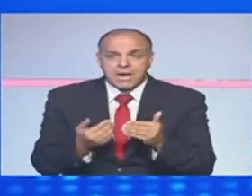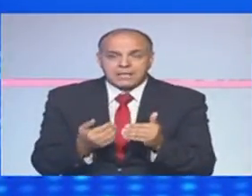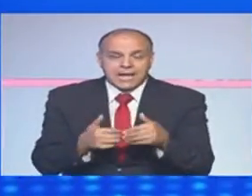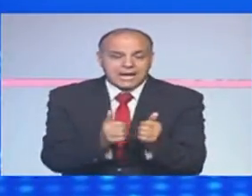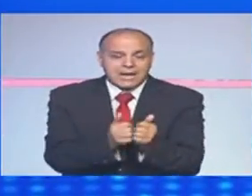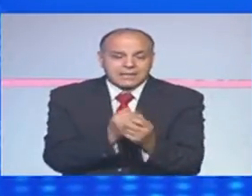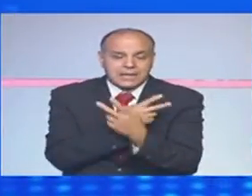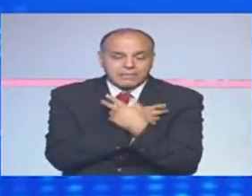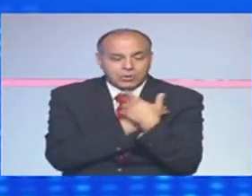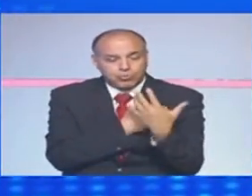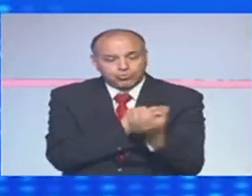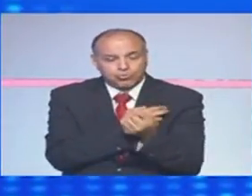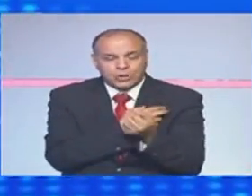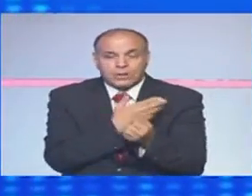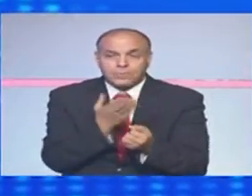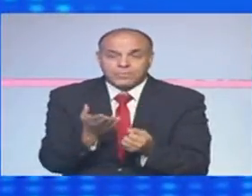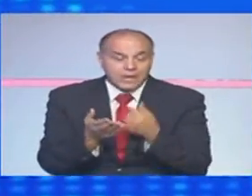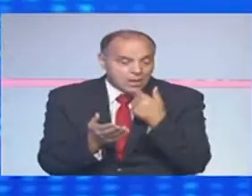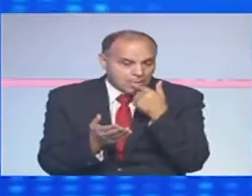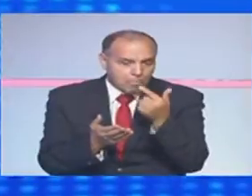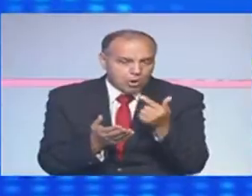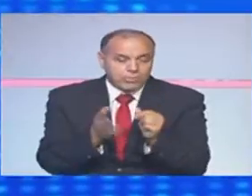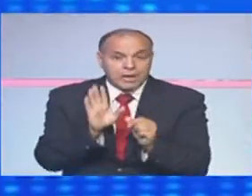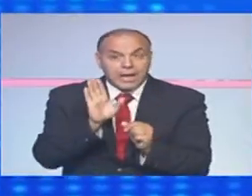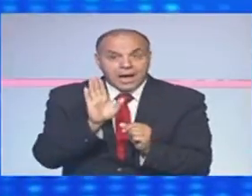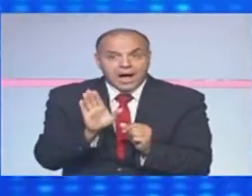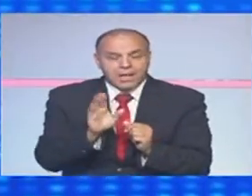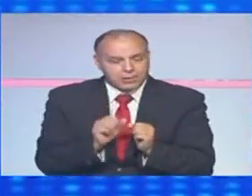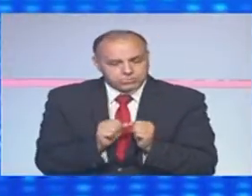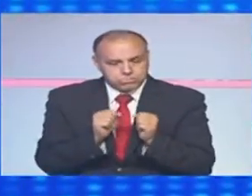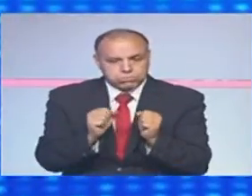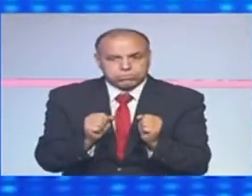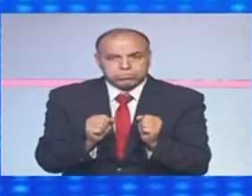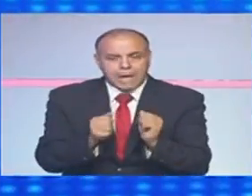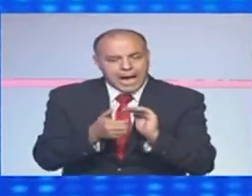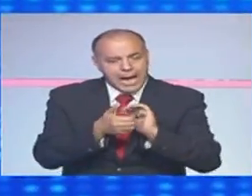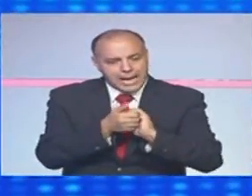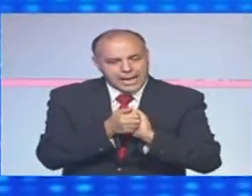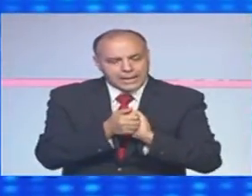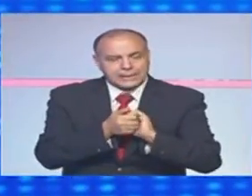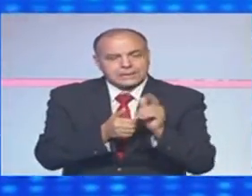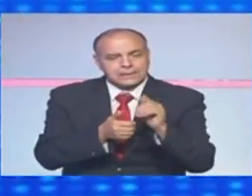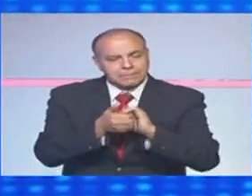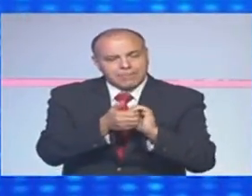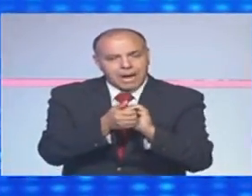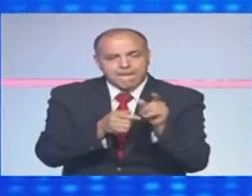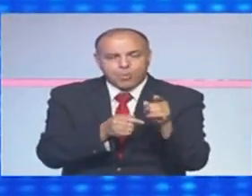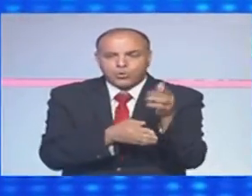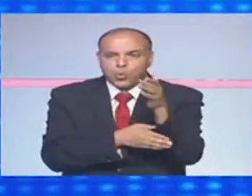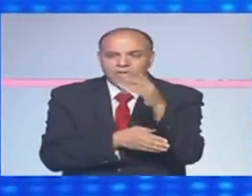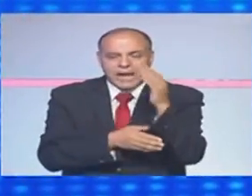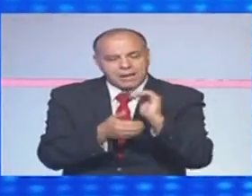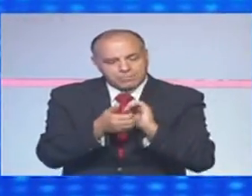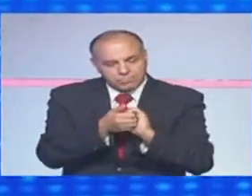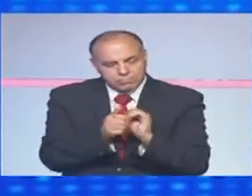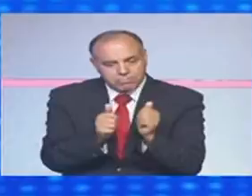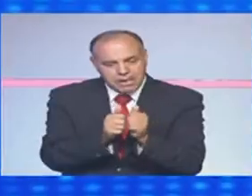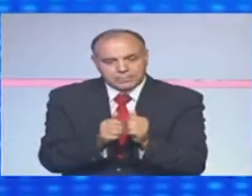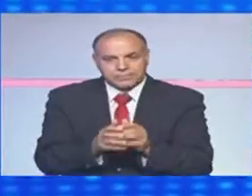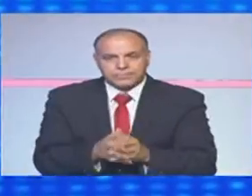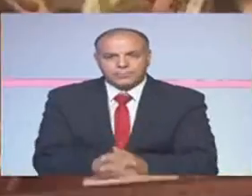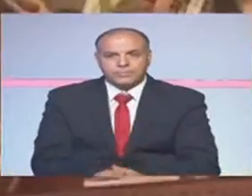طالبان على الحكم معلنه عن عزمها اقامه علاقات سلميه مع بقيه الدول